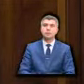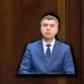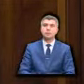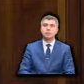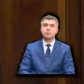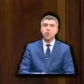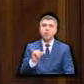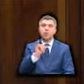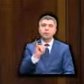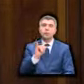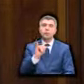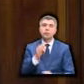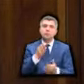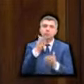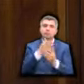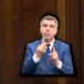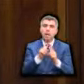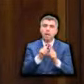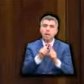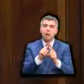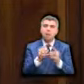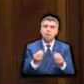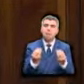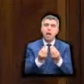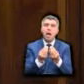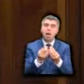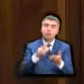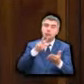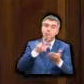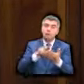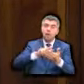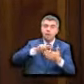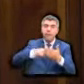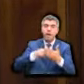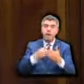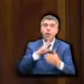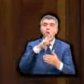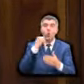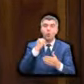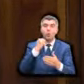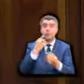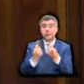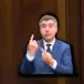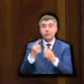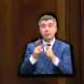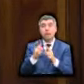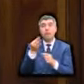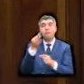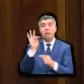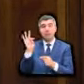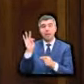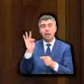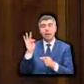فين وصلنا في محاربة التطبيع مع إسرائيل؟ فحسب الغرفة التجارية الفرنسية